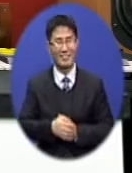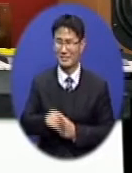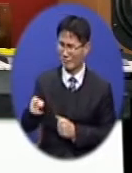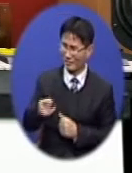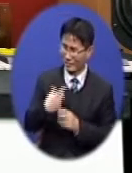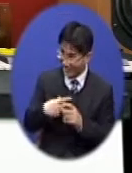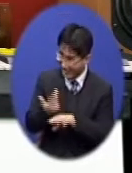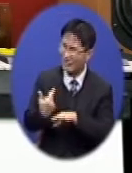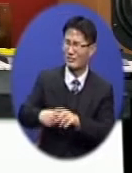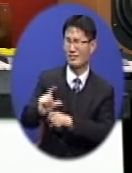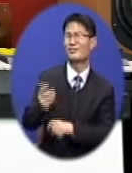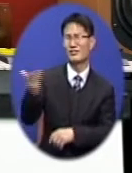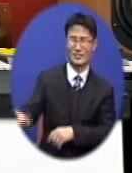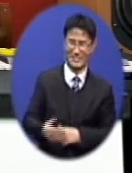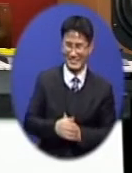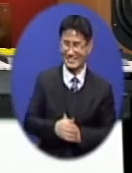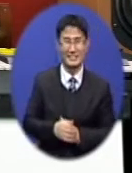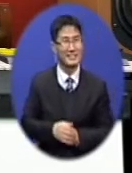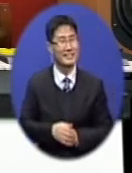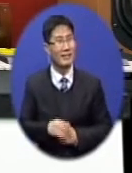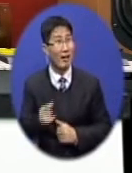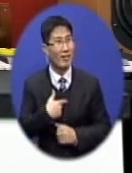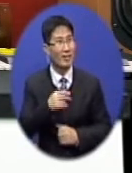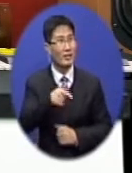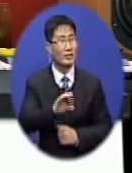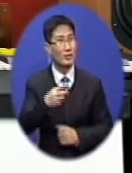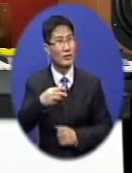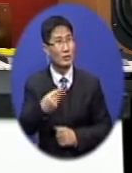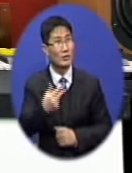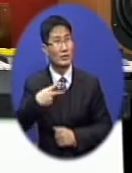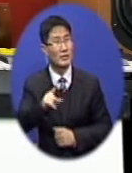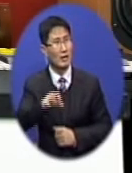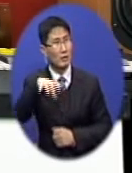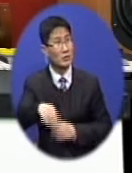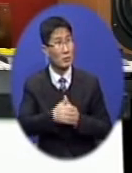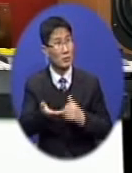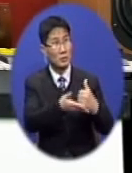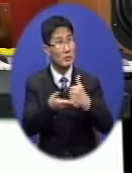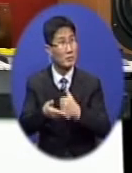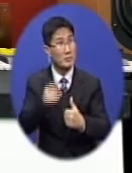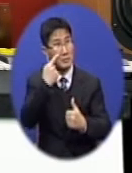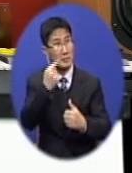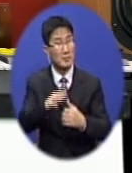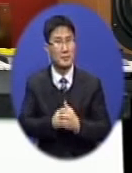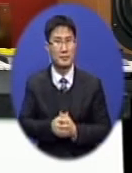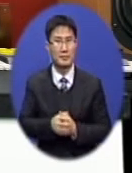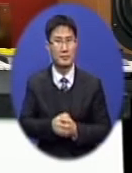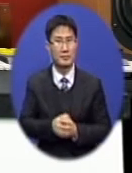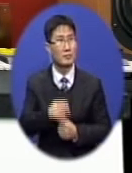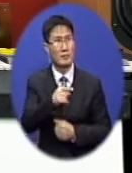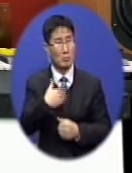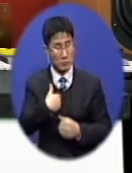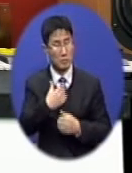못부리겠어요. 네. 그럼 어머니 그 동네 경로당이나 이런 데서 한번 초청을 하세요. 경로당에 초청하면 돼요. 가도